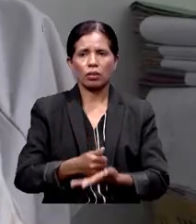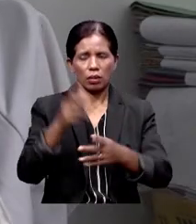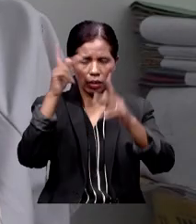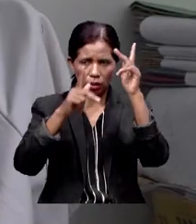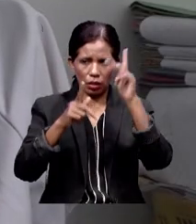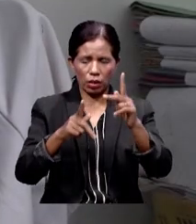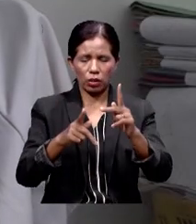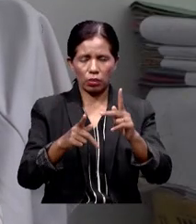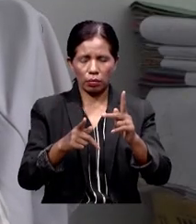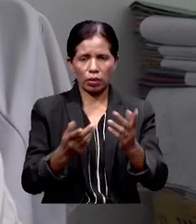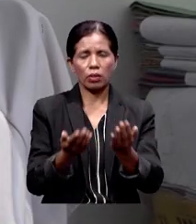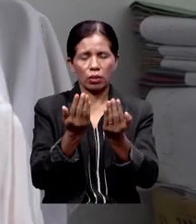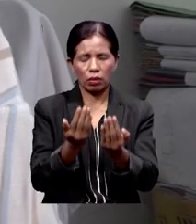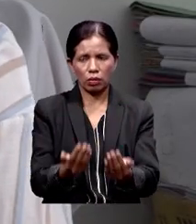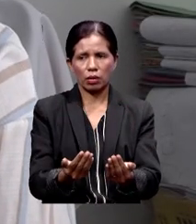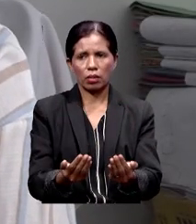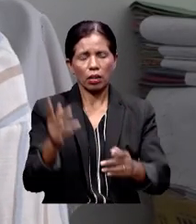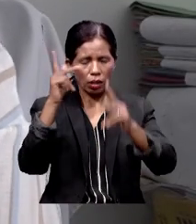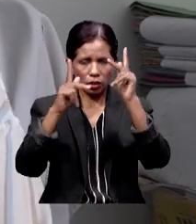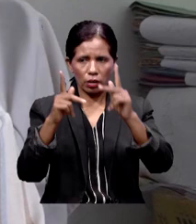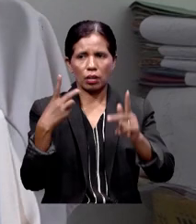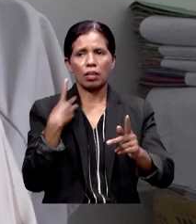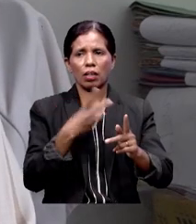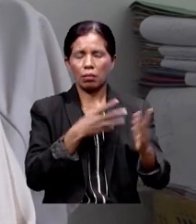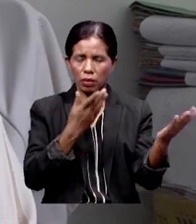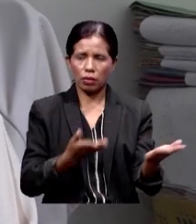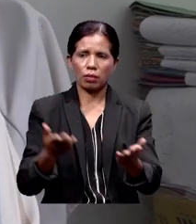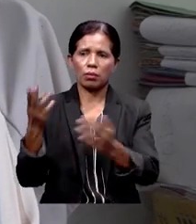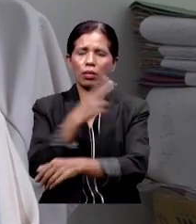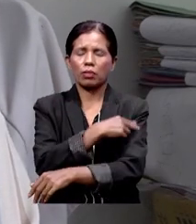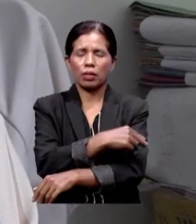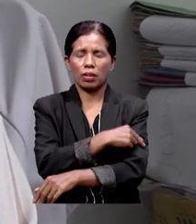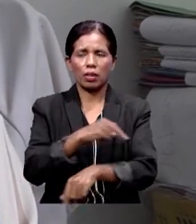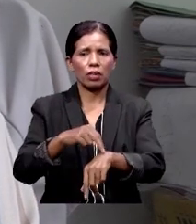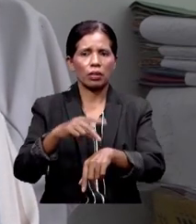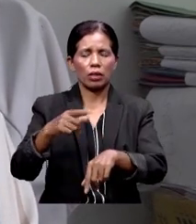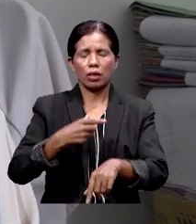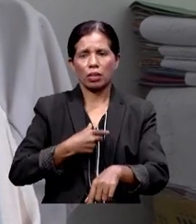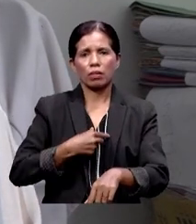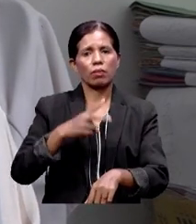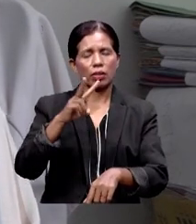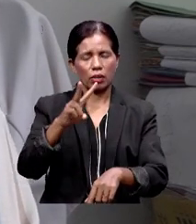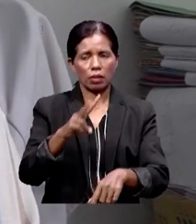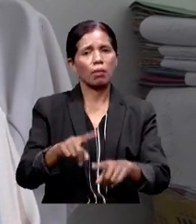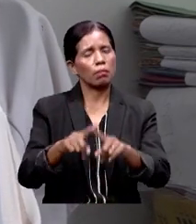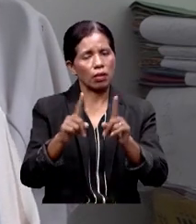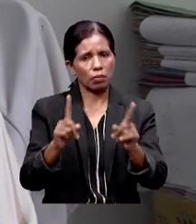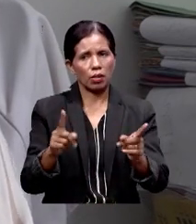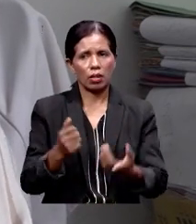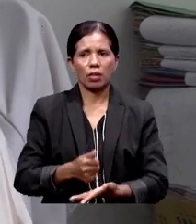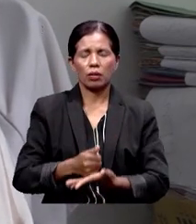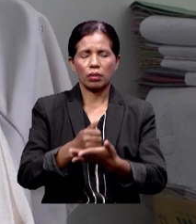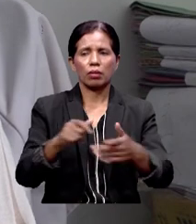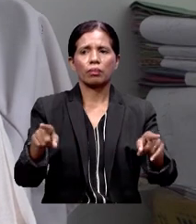leve ho moderado. Se caso ne bema sever ami aruka ba Hospital Nacional Guido Valdares. Mai be tratamento